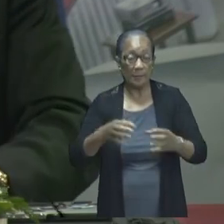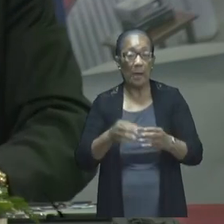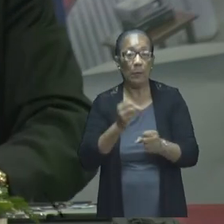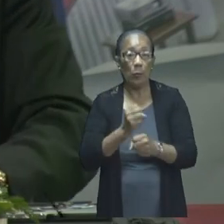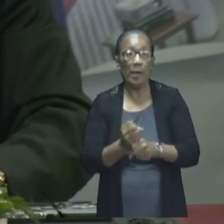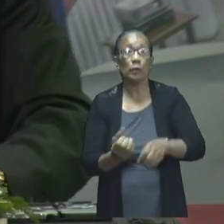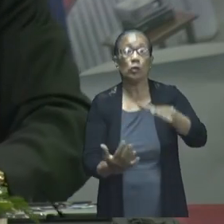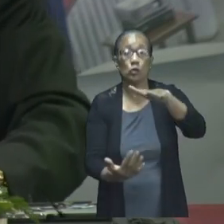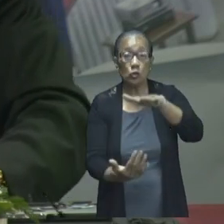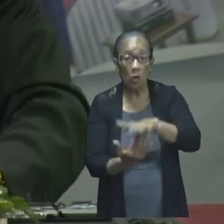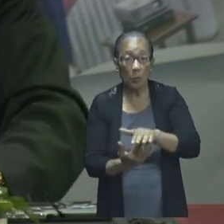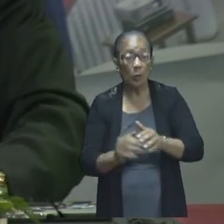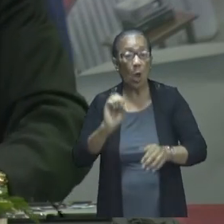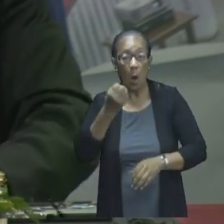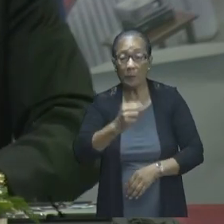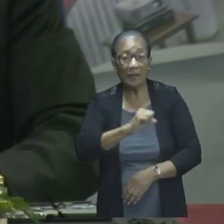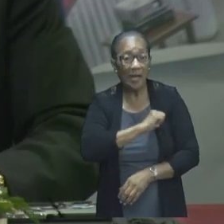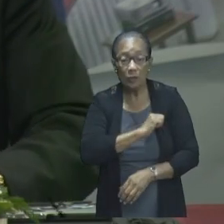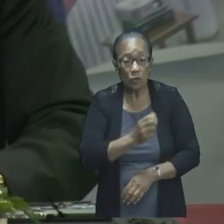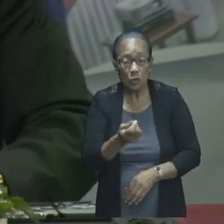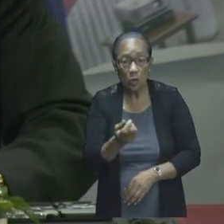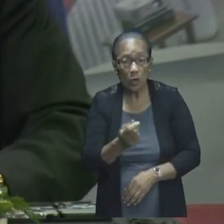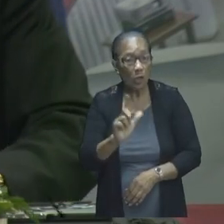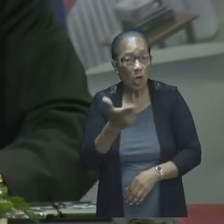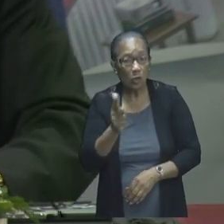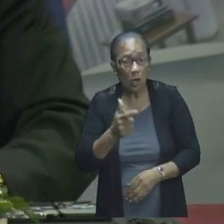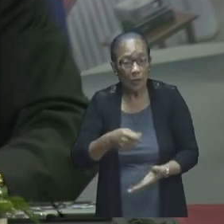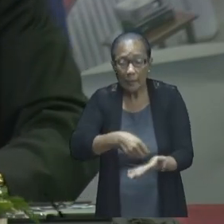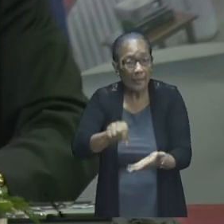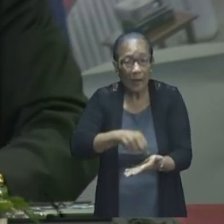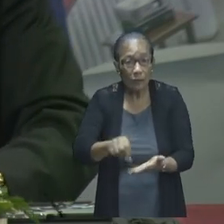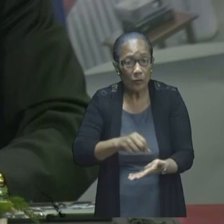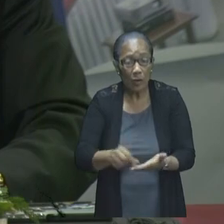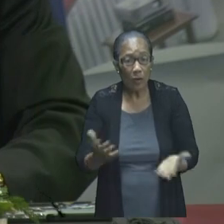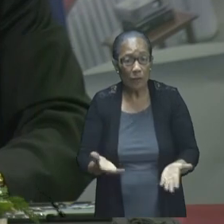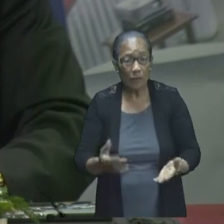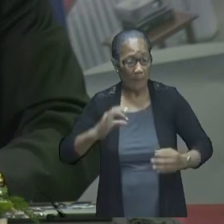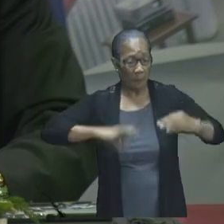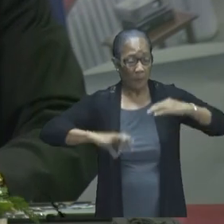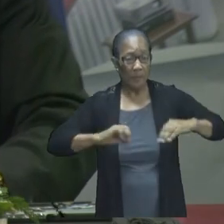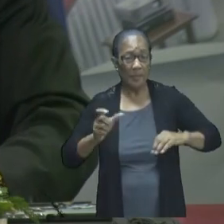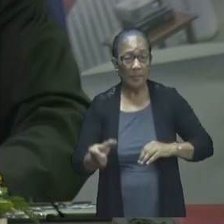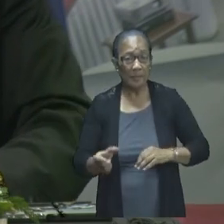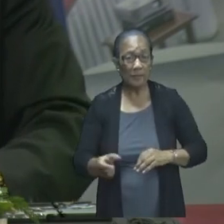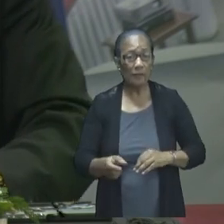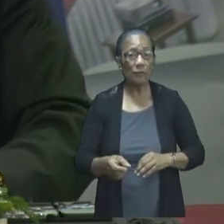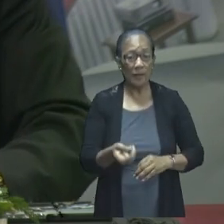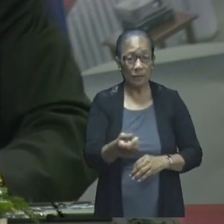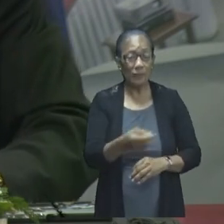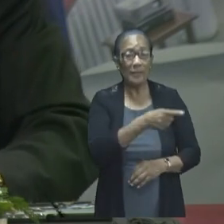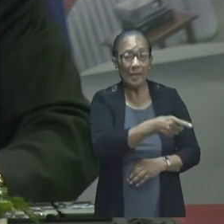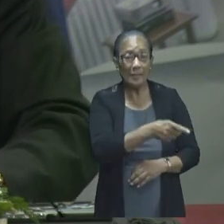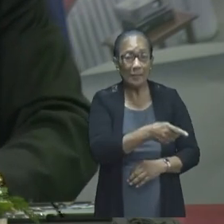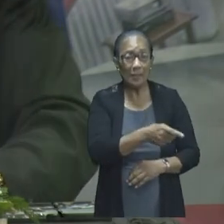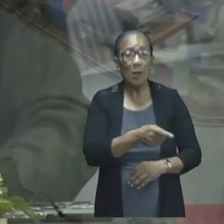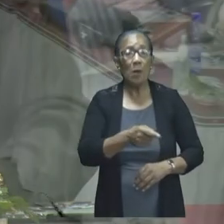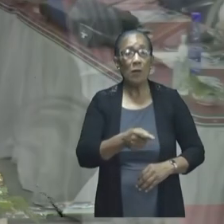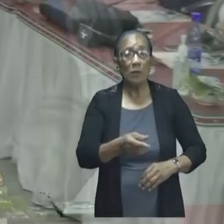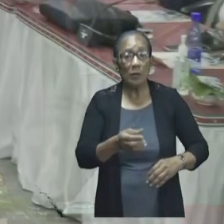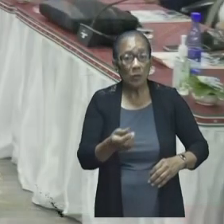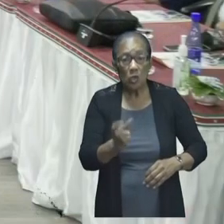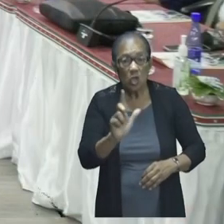idea nog niet is afgelost hier is de minister van financiën hij moest geld gaan zoeken hem een was geen minister van financiën toen